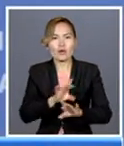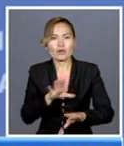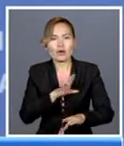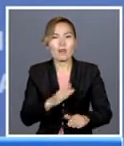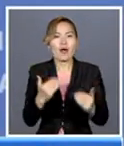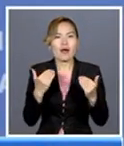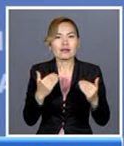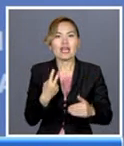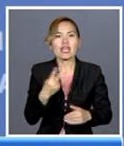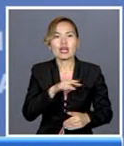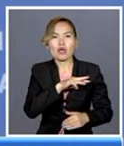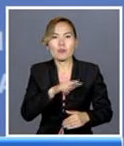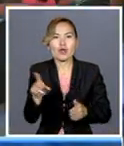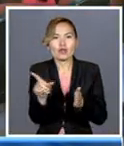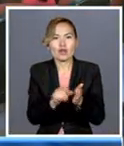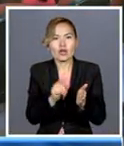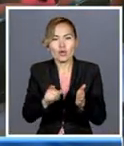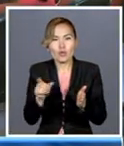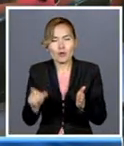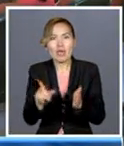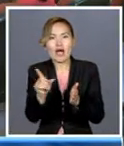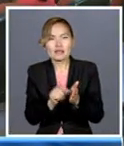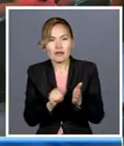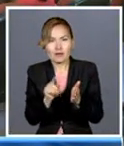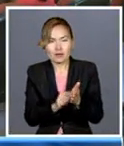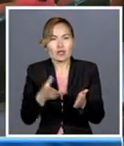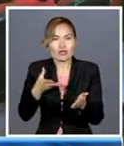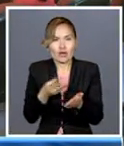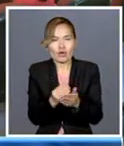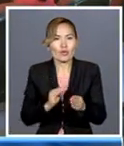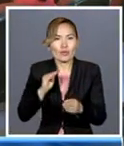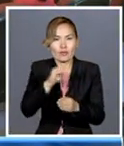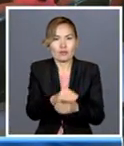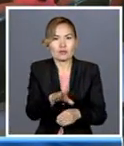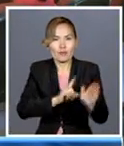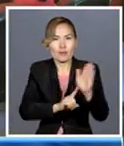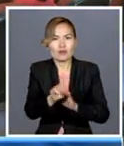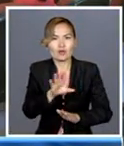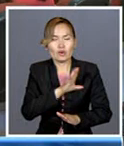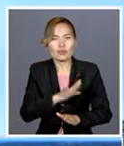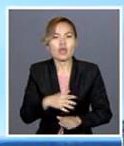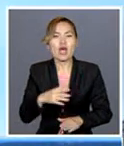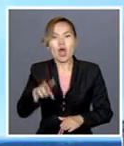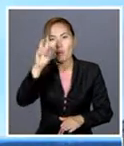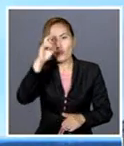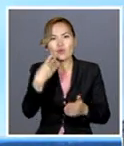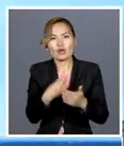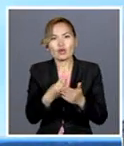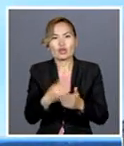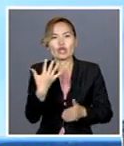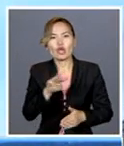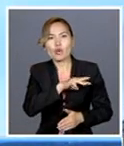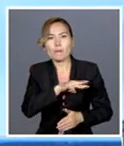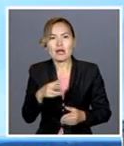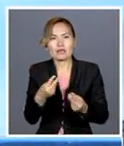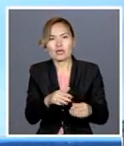бүгінгі күні 2 миллионға жуық зейнеткер зейнетақыны жаңа заңға сай бекіткен көлемде алады. Ал ол үшін бюджеттен 50 миллиард теңге